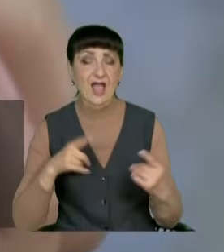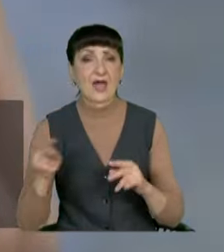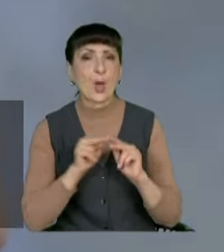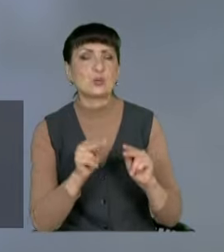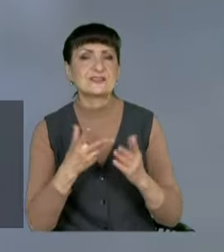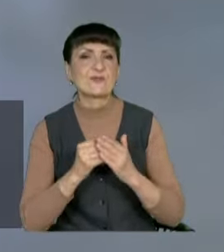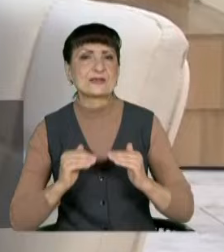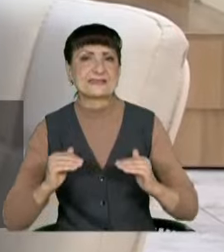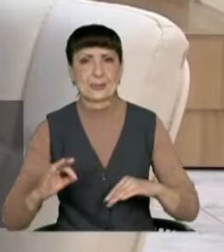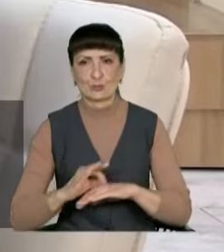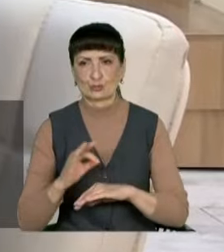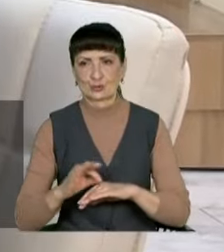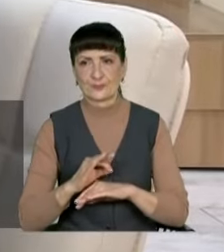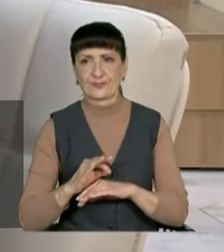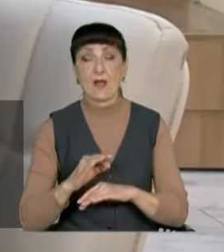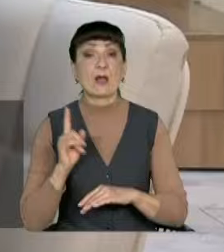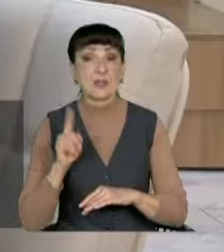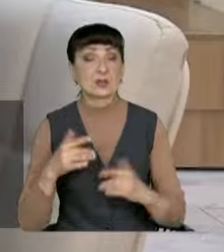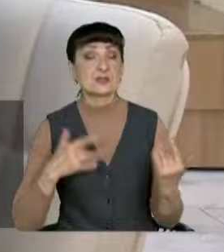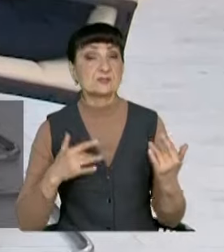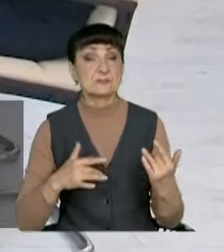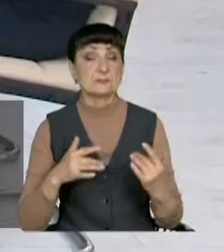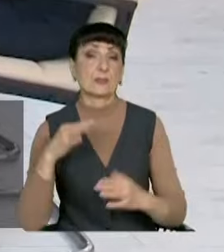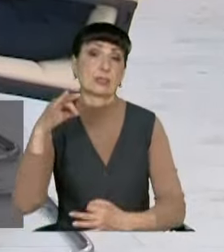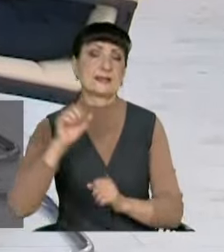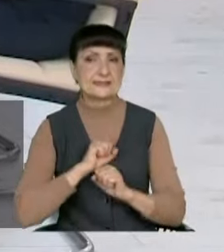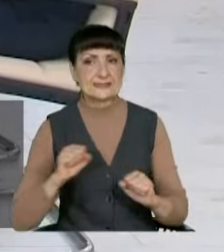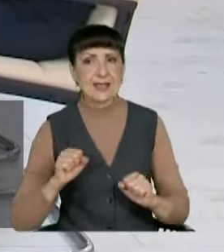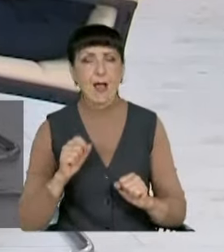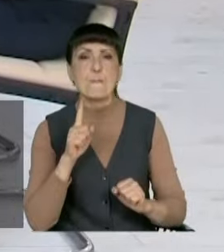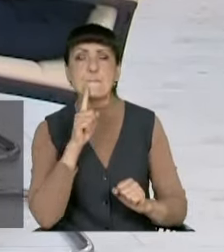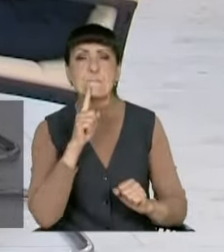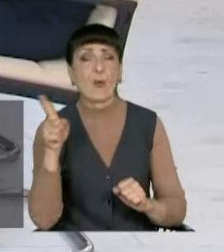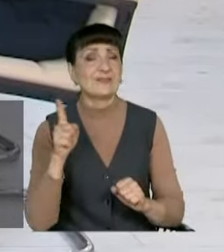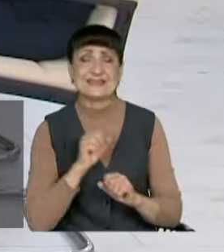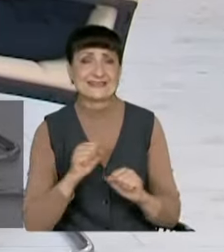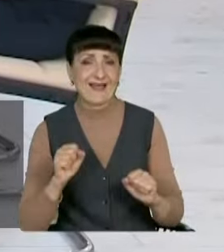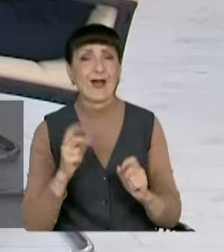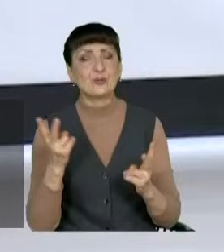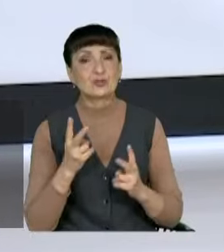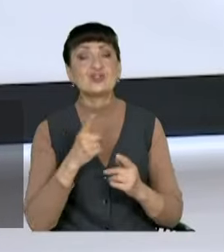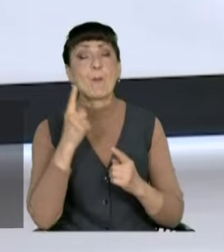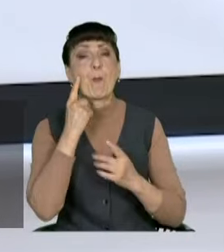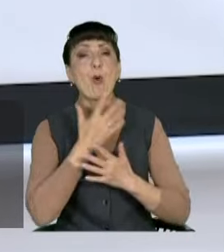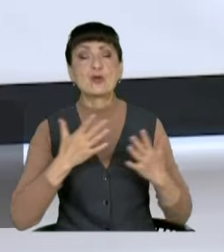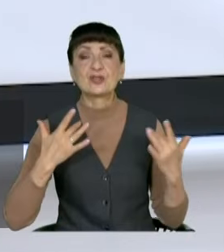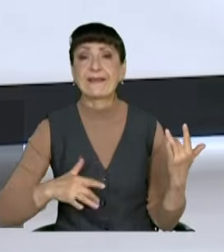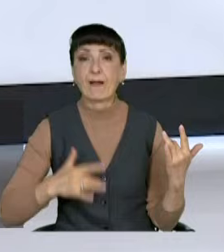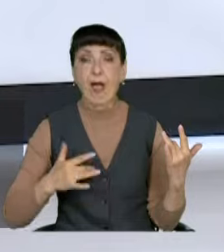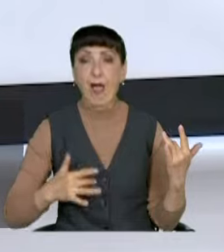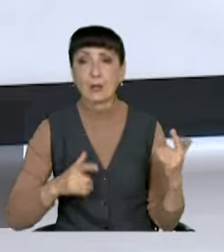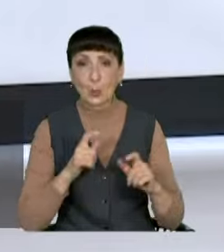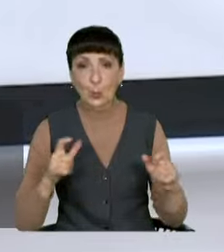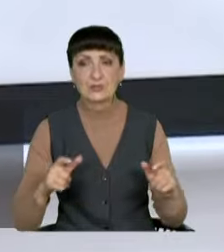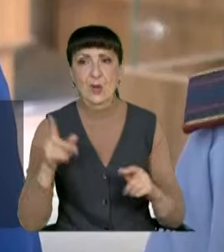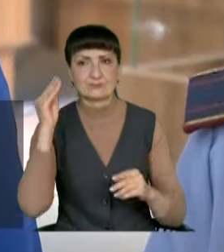своих детей и мужа. Но и без дела домбра висеть не должна. Безмолвие инструмента для него смерть. Поэтому чем больше людей играет на нем, тем лучше,